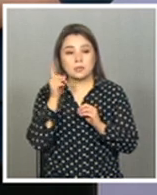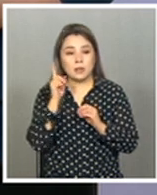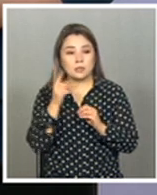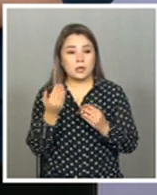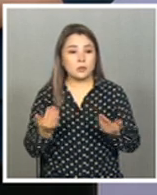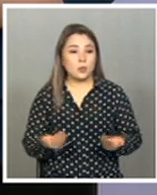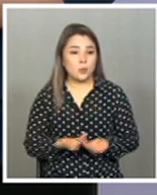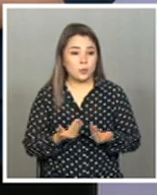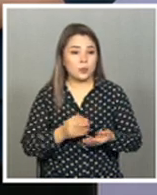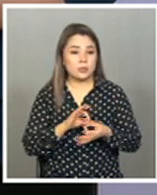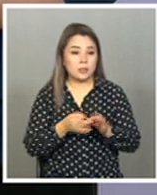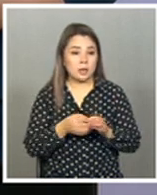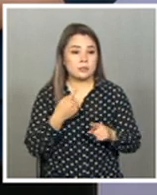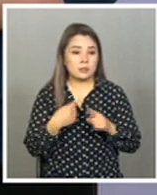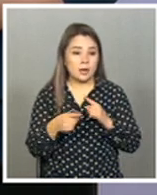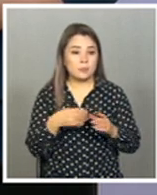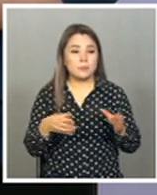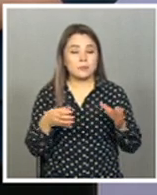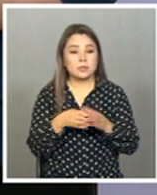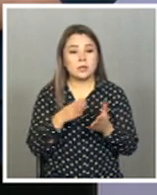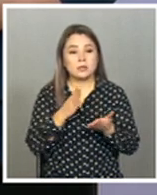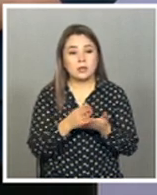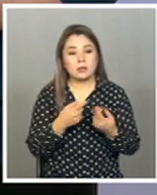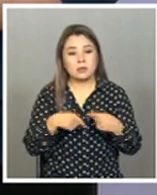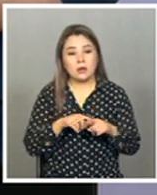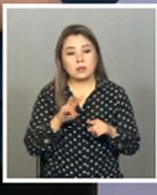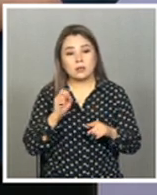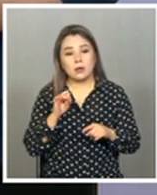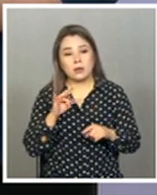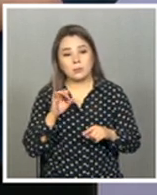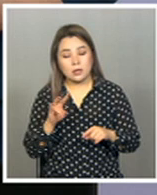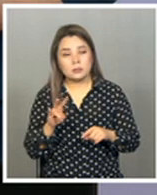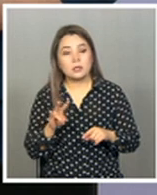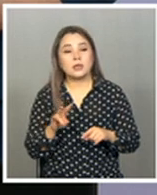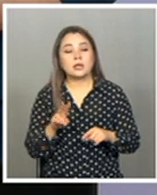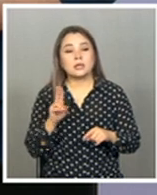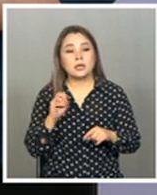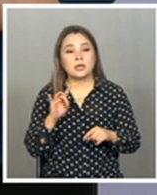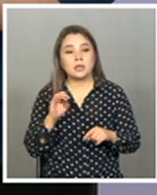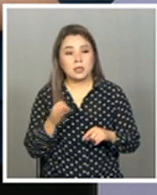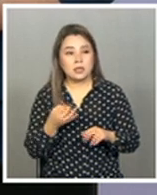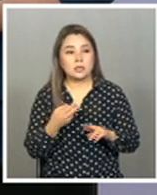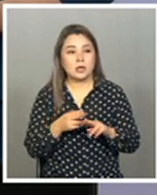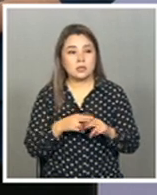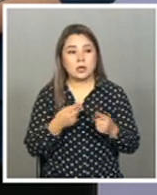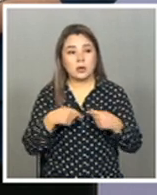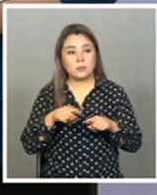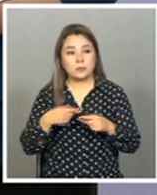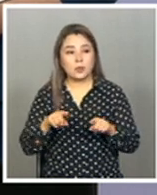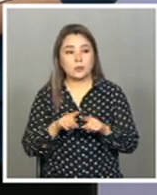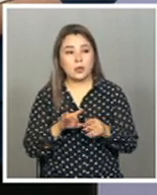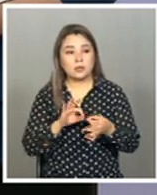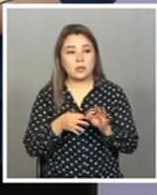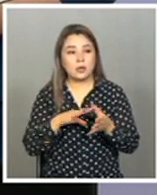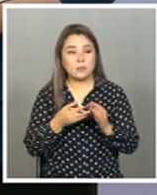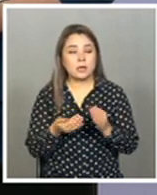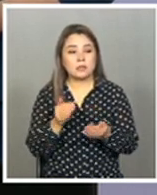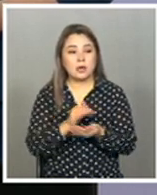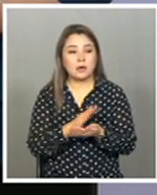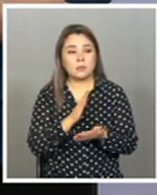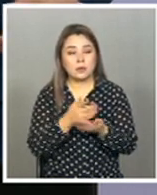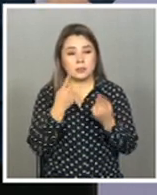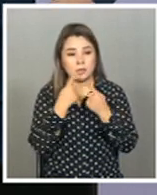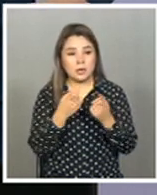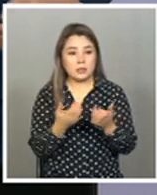сүрген тайпалық бірлестіктер наймандар, керейлер және жалайырлар туралы мәліметтермен таныстыңыздар.